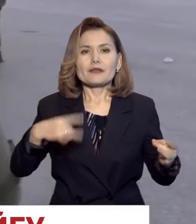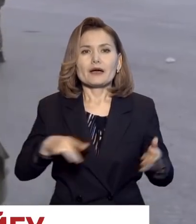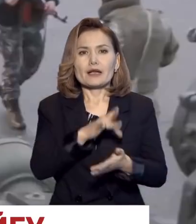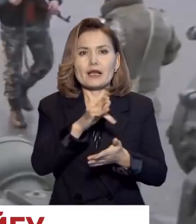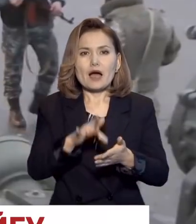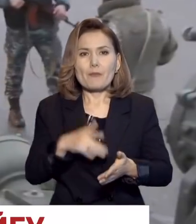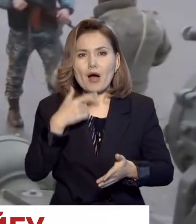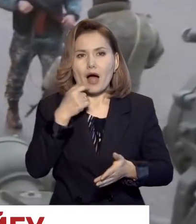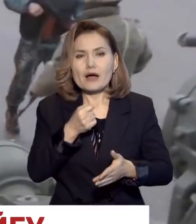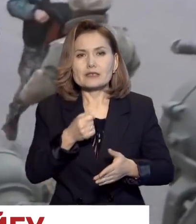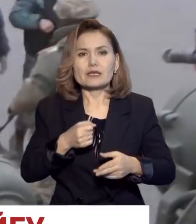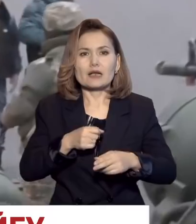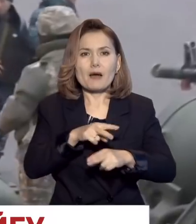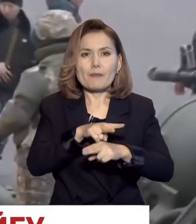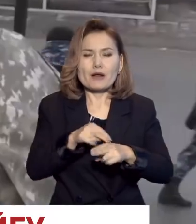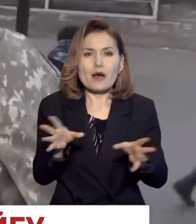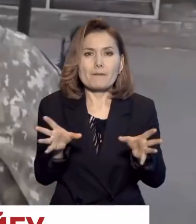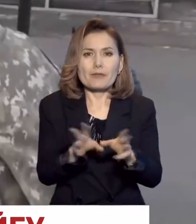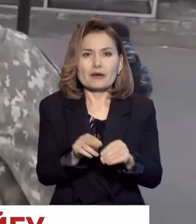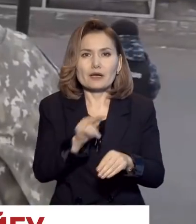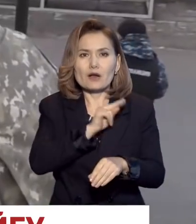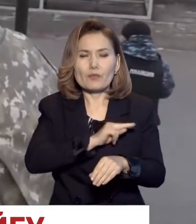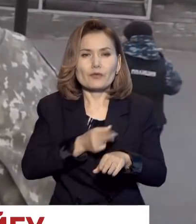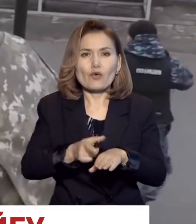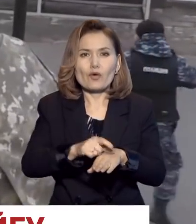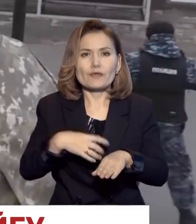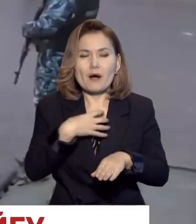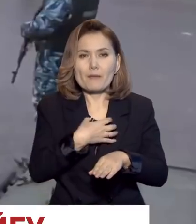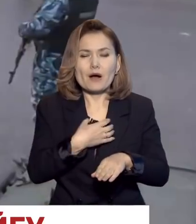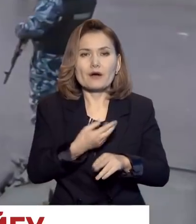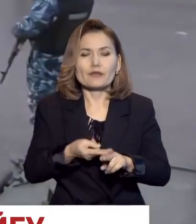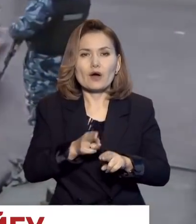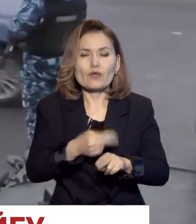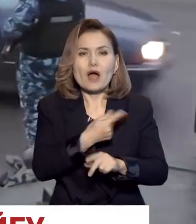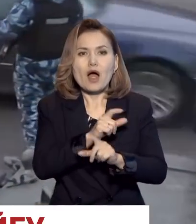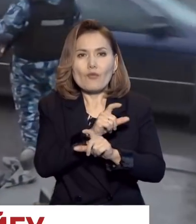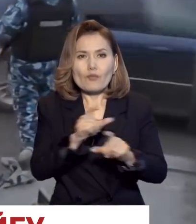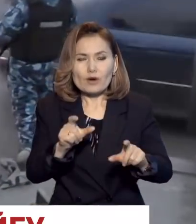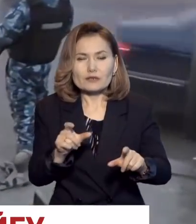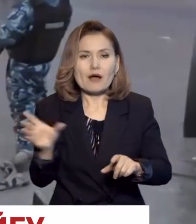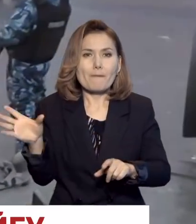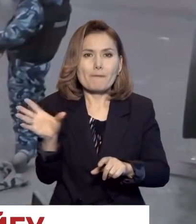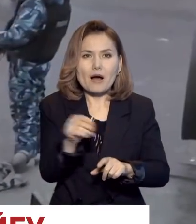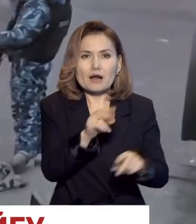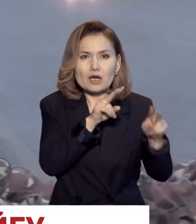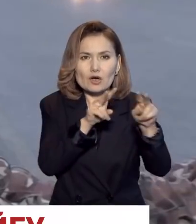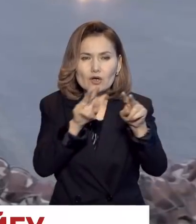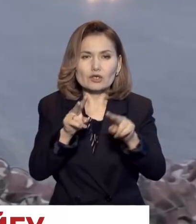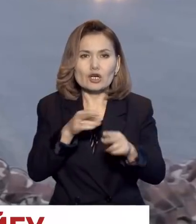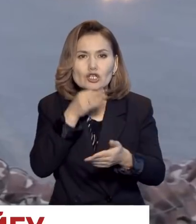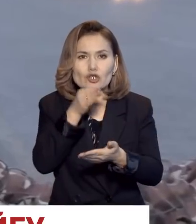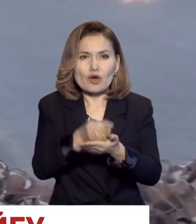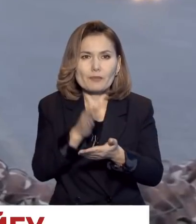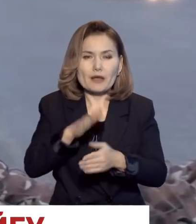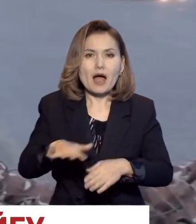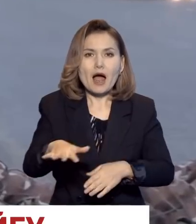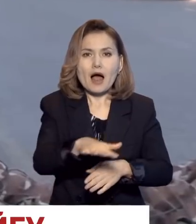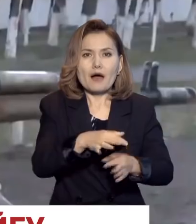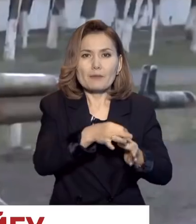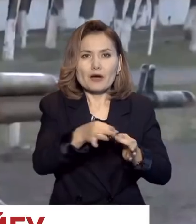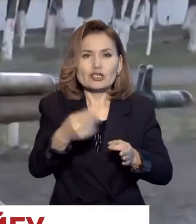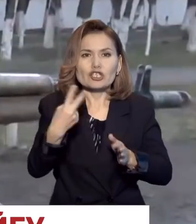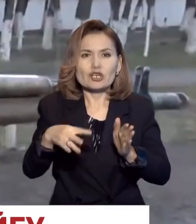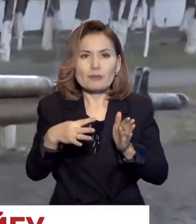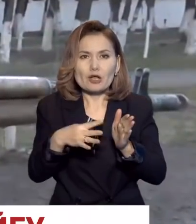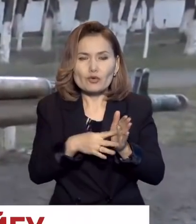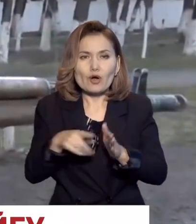Таразда әскерилер құқық қорғау органдарымен бірлесіп, аса маңызды нысандарды күзету мен блок бекеттердегі қауіпсіздікке жауап береді. Аймақта 29